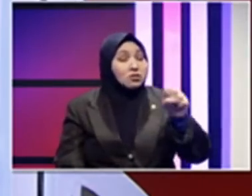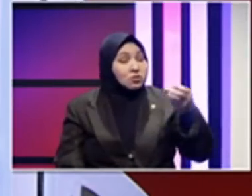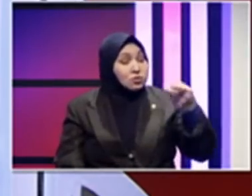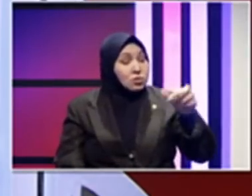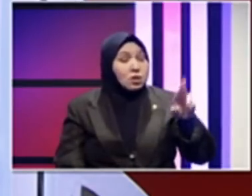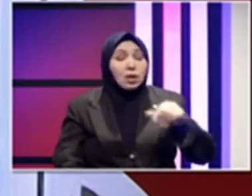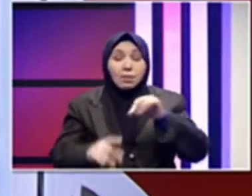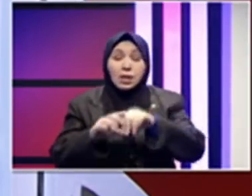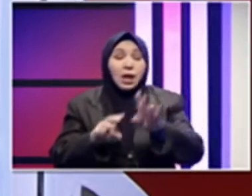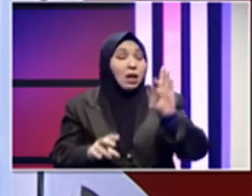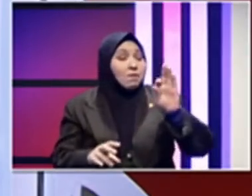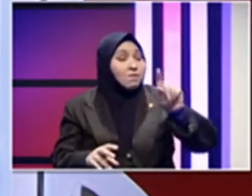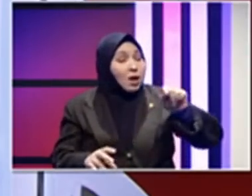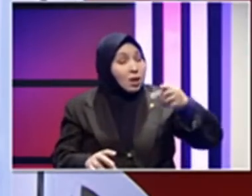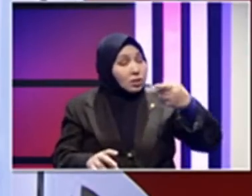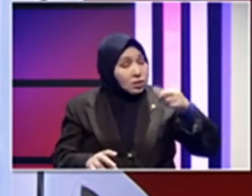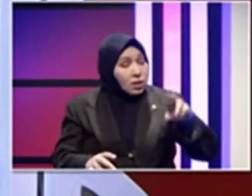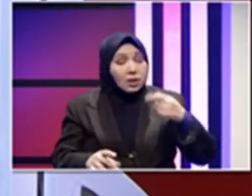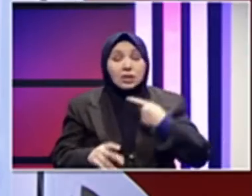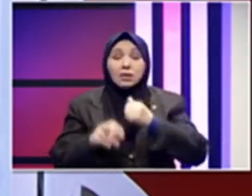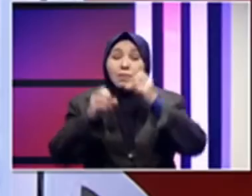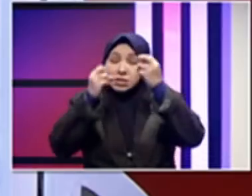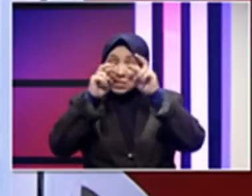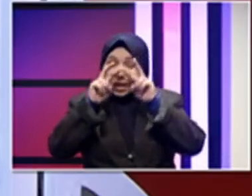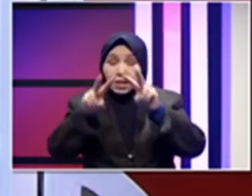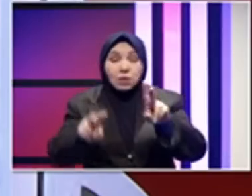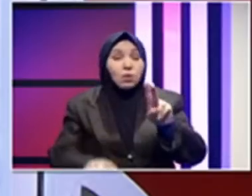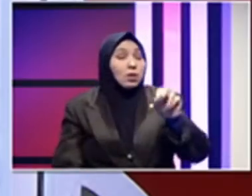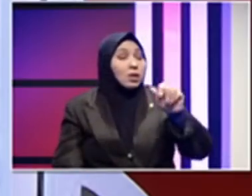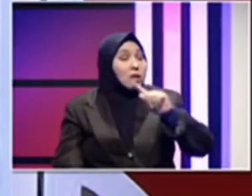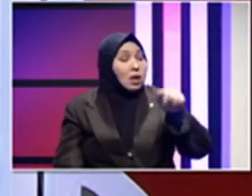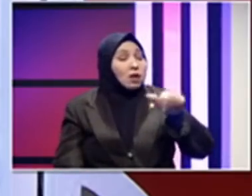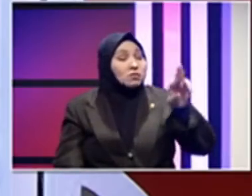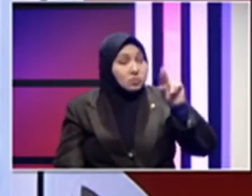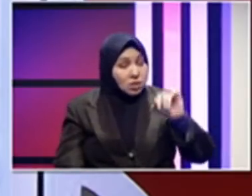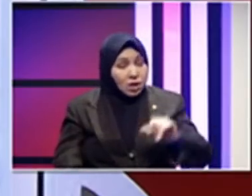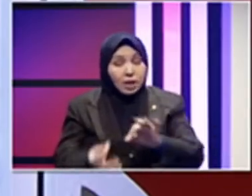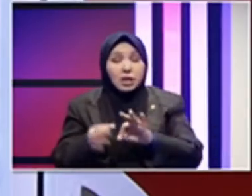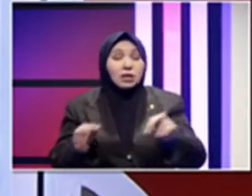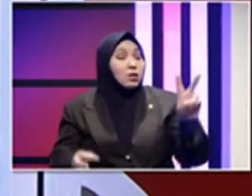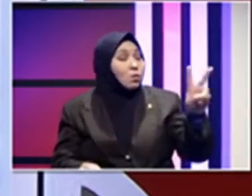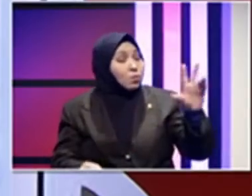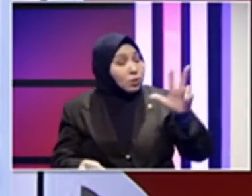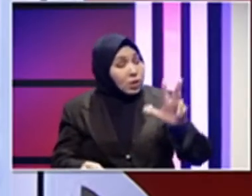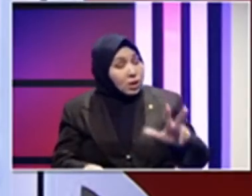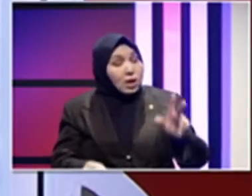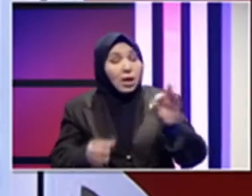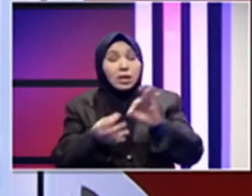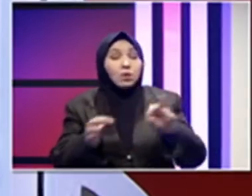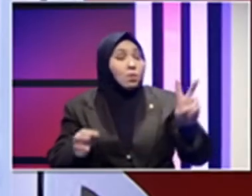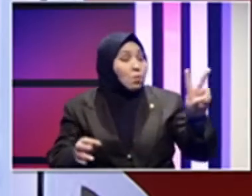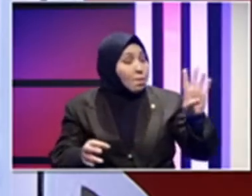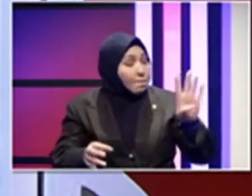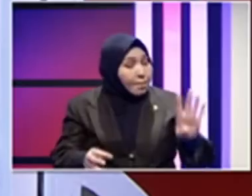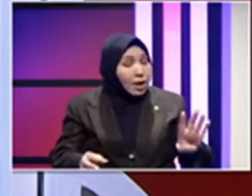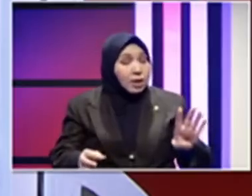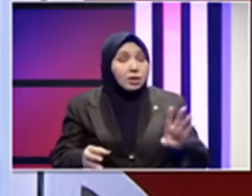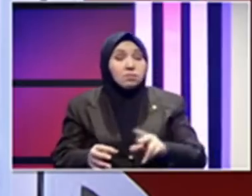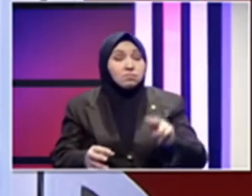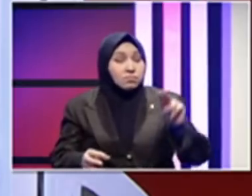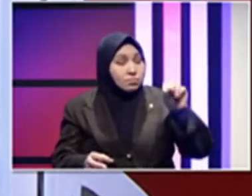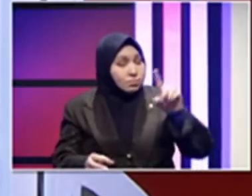surah Fatir ini banyak kita melihat nadhir, ya, pada ayat yang ke-23 kemudian ayat 24, ya, perkataan nadhir